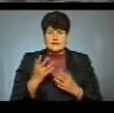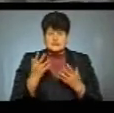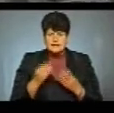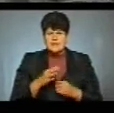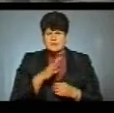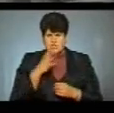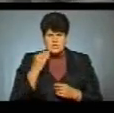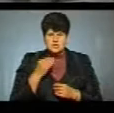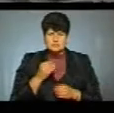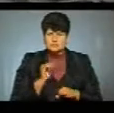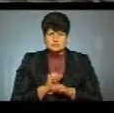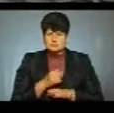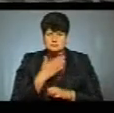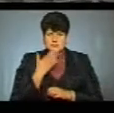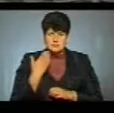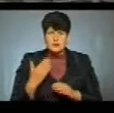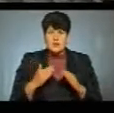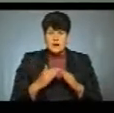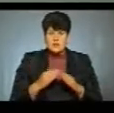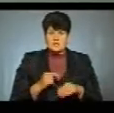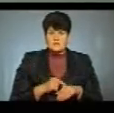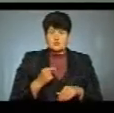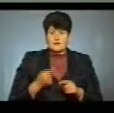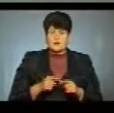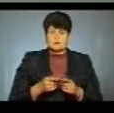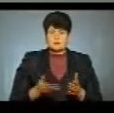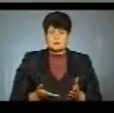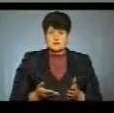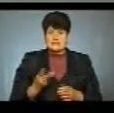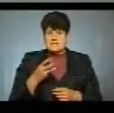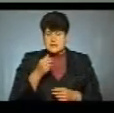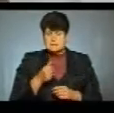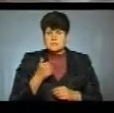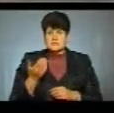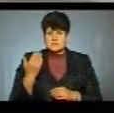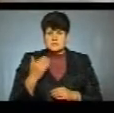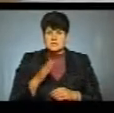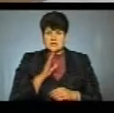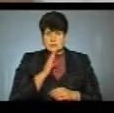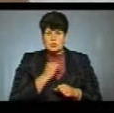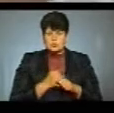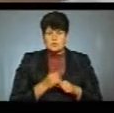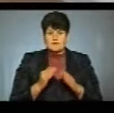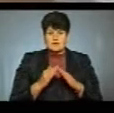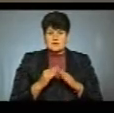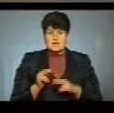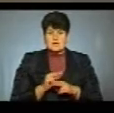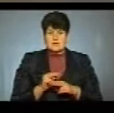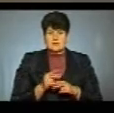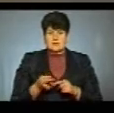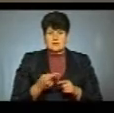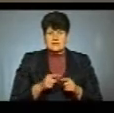ніч, без перестанку. І воно хата відчуває то. Три місяці тому жінка робила в хаті ремонт.